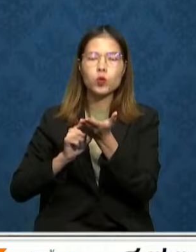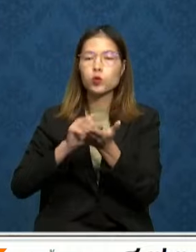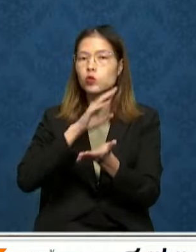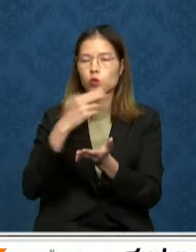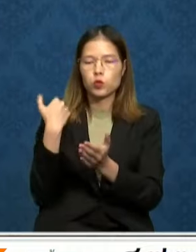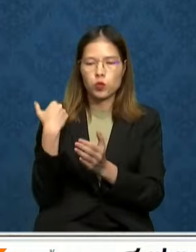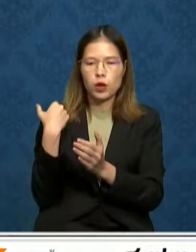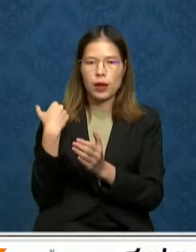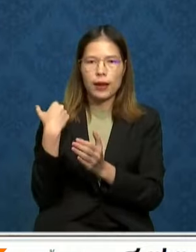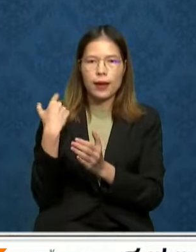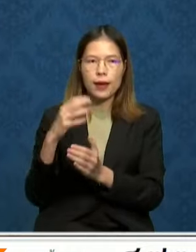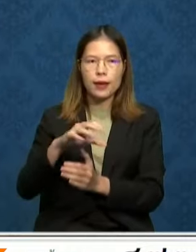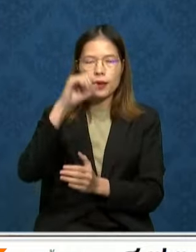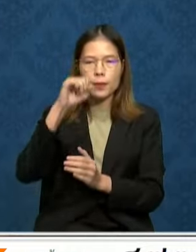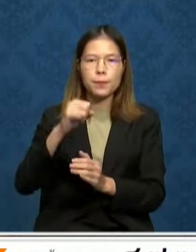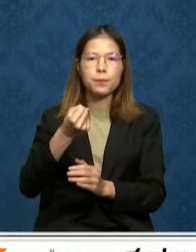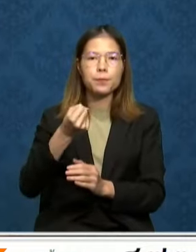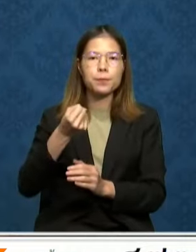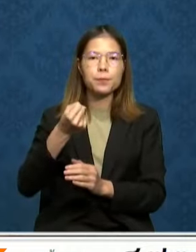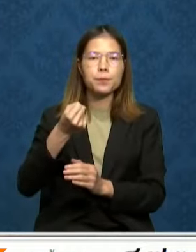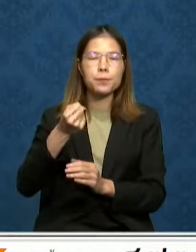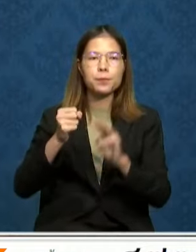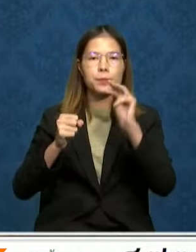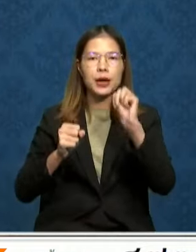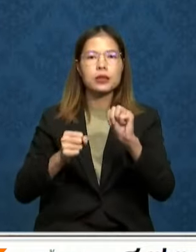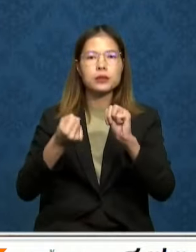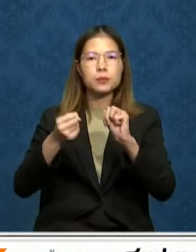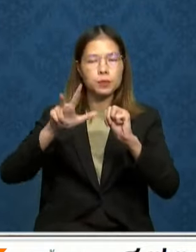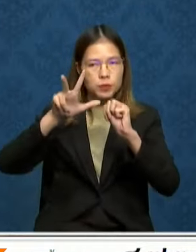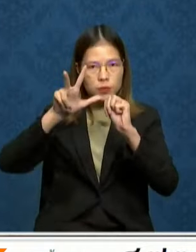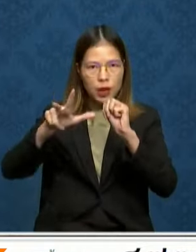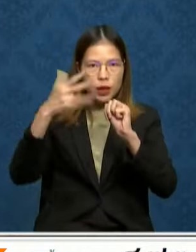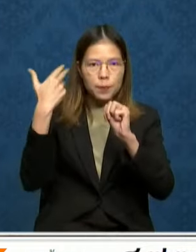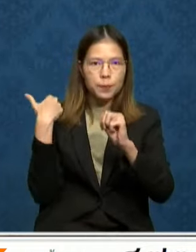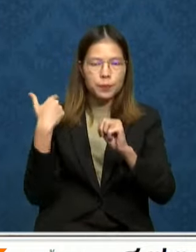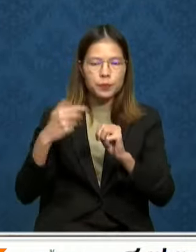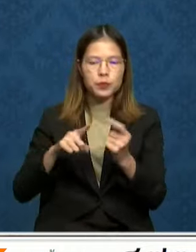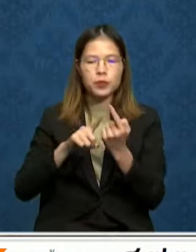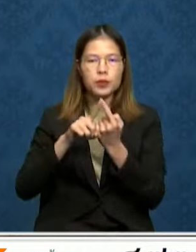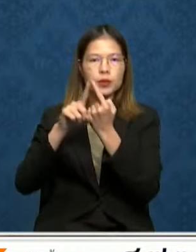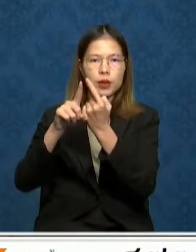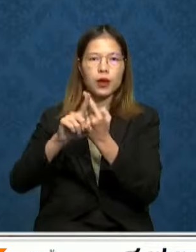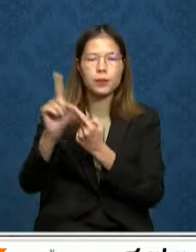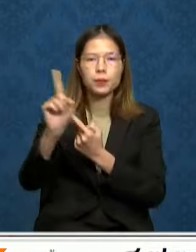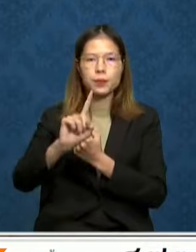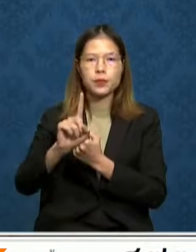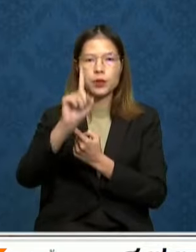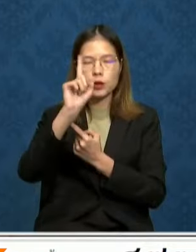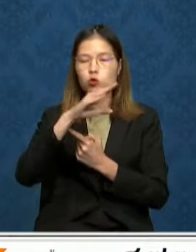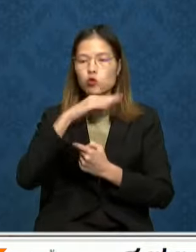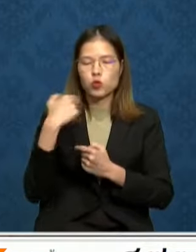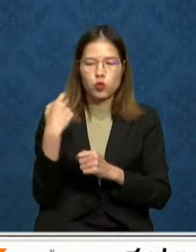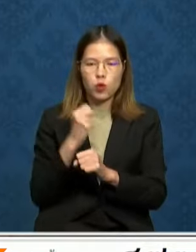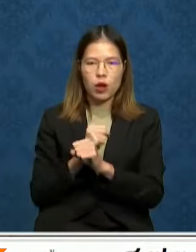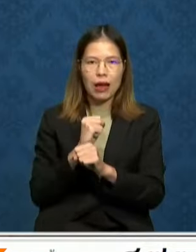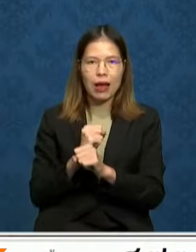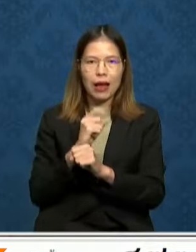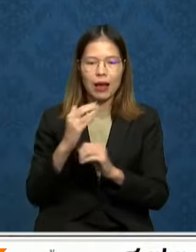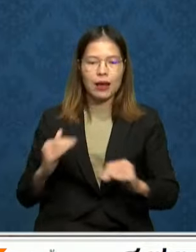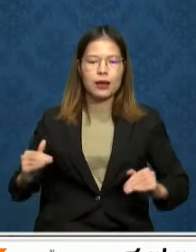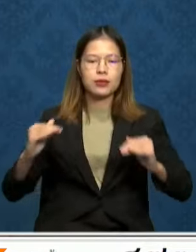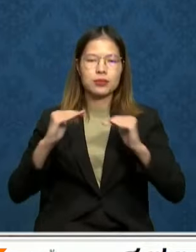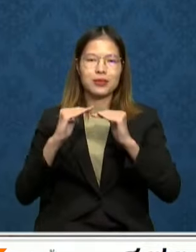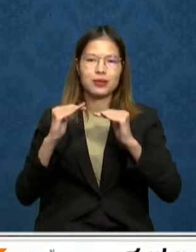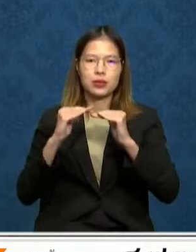ถือมาตรา 13ตามที่สภาผู้แทนราษฎรส่งมากรณีหากผู้มีสิทธิ์ออก